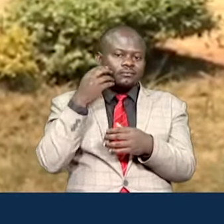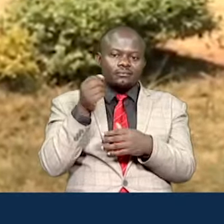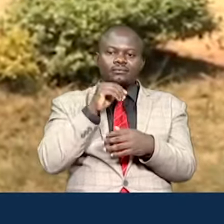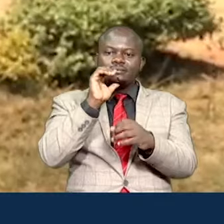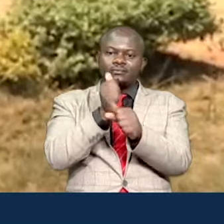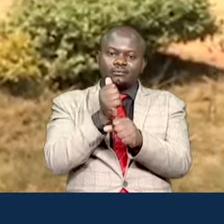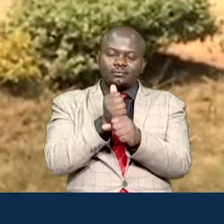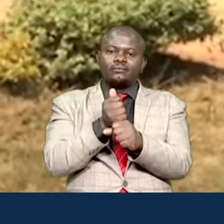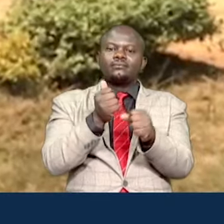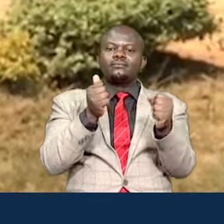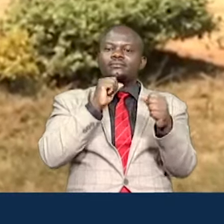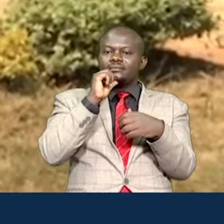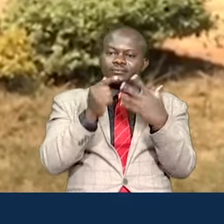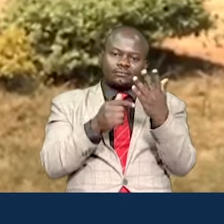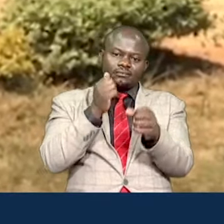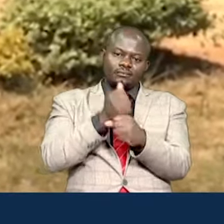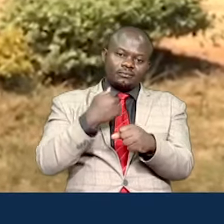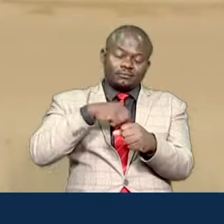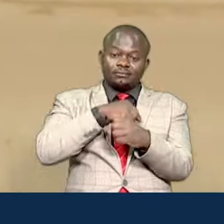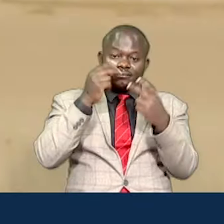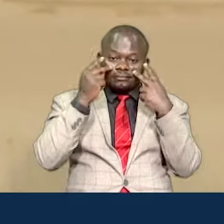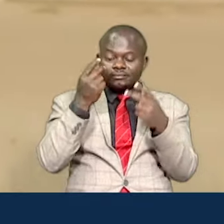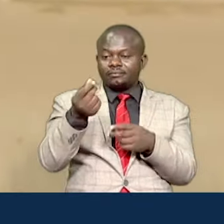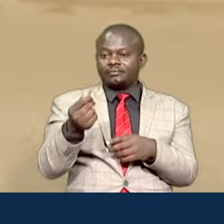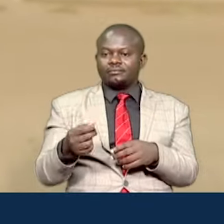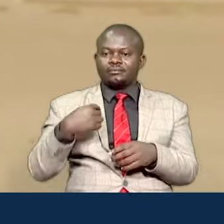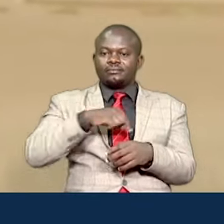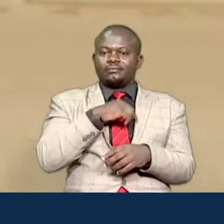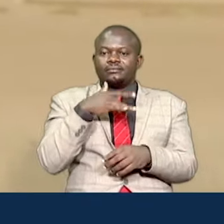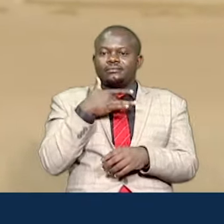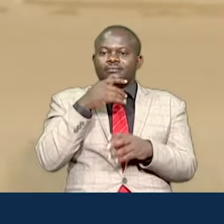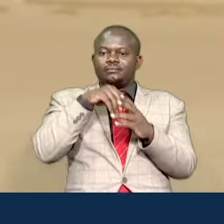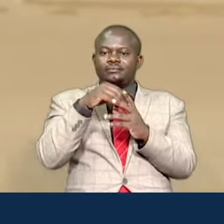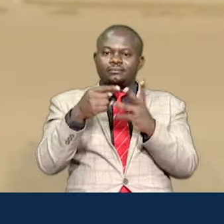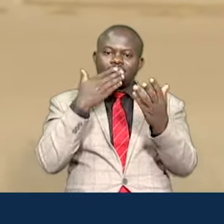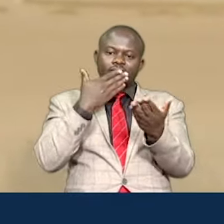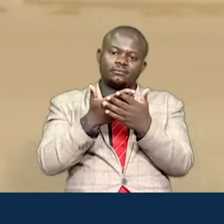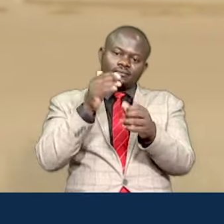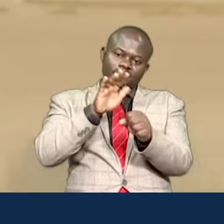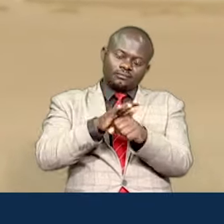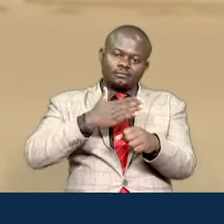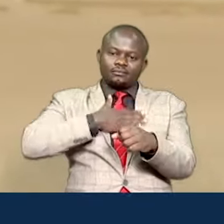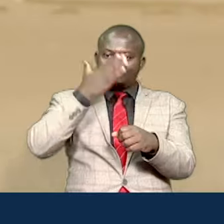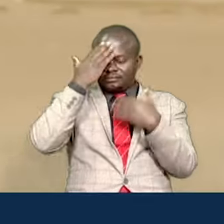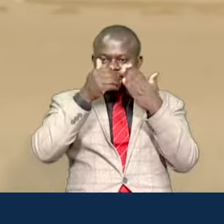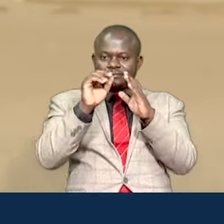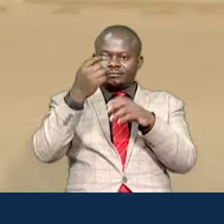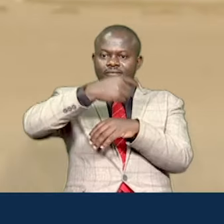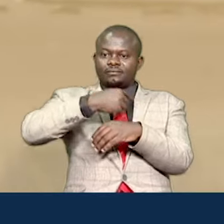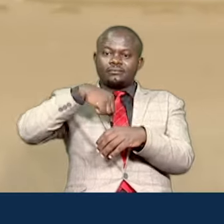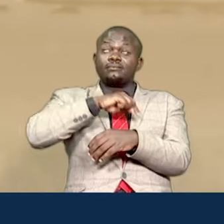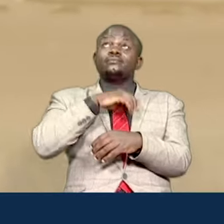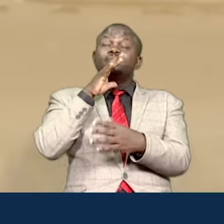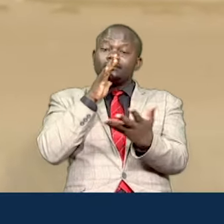tudakora ntacyo dukora, buri kwezi turafata amafaranga. Icyo niyumvamo mba numva ari ibintu byiza cyane bishimishije, kuko uyu munsi